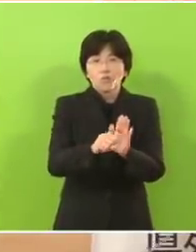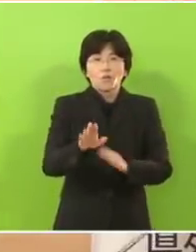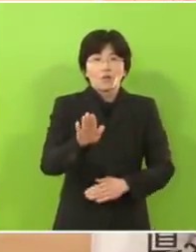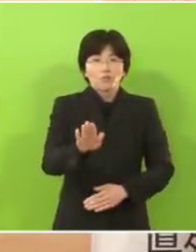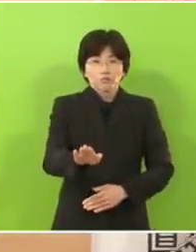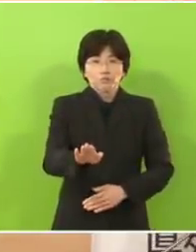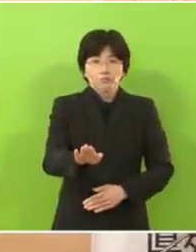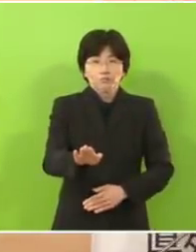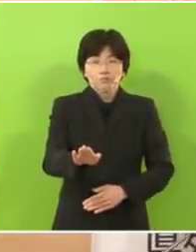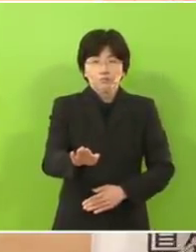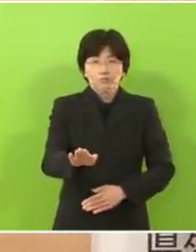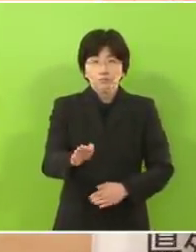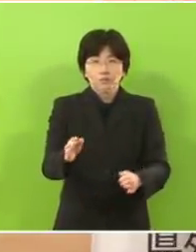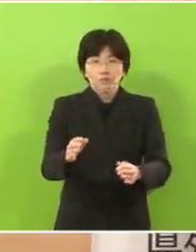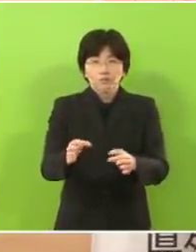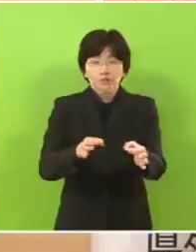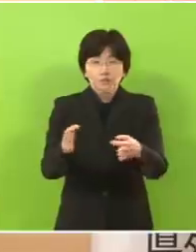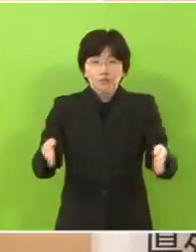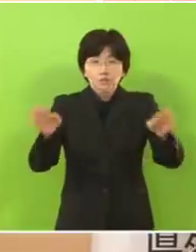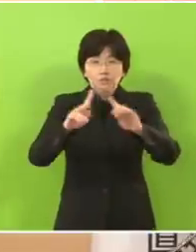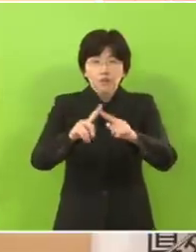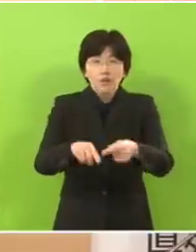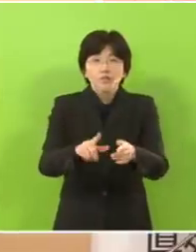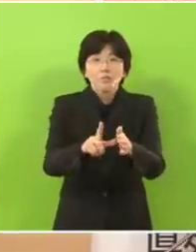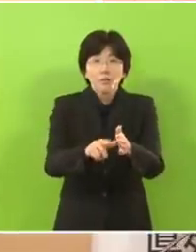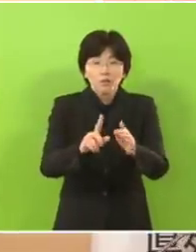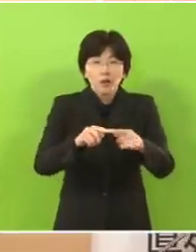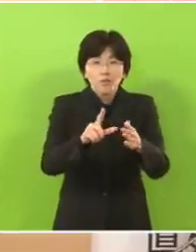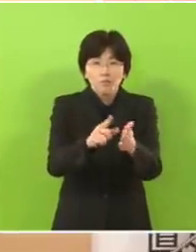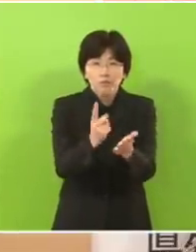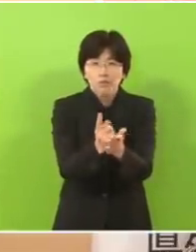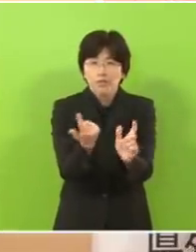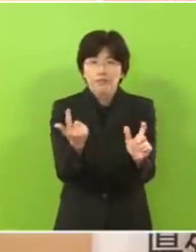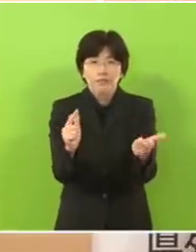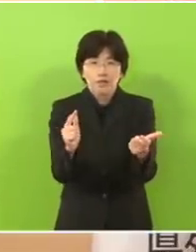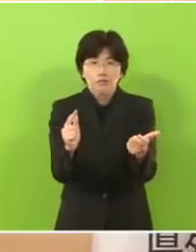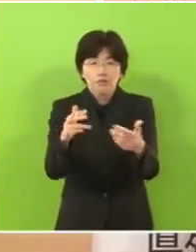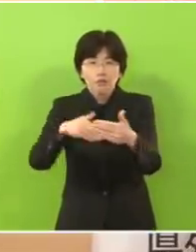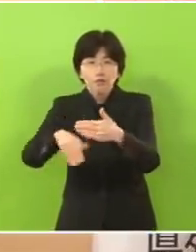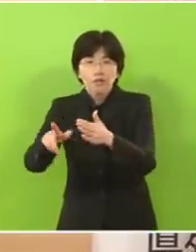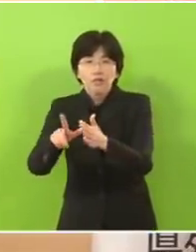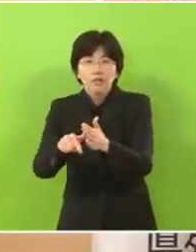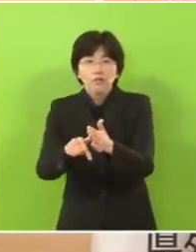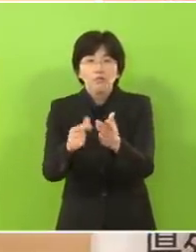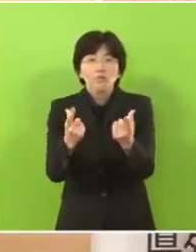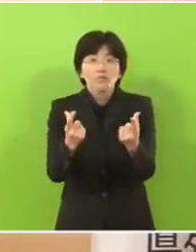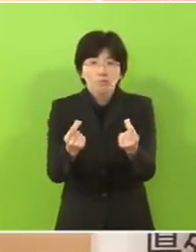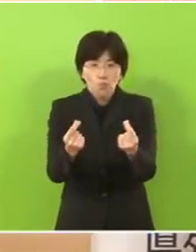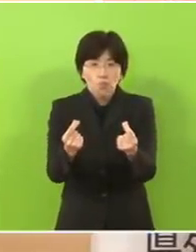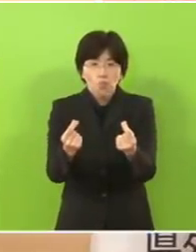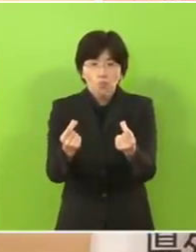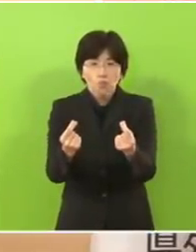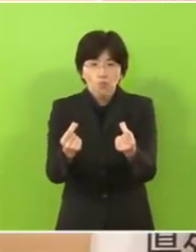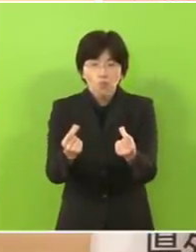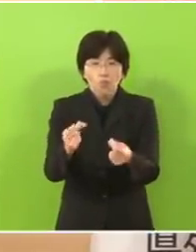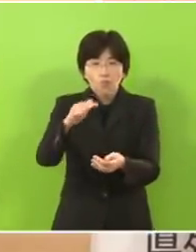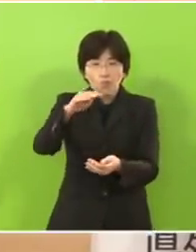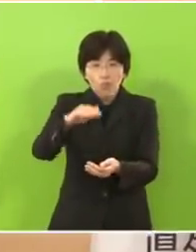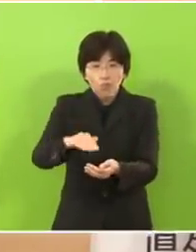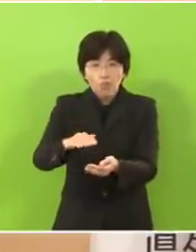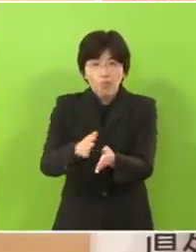こと商業施設行かれた場合は入店時だけでなく対10人にも設置されたものあるいは